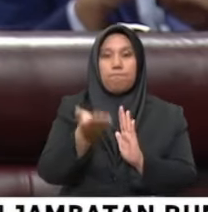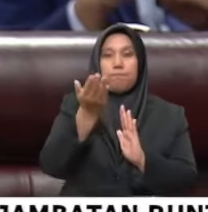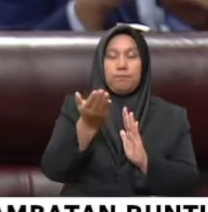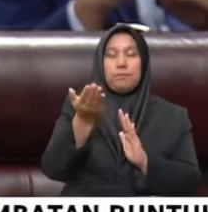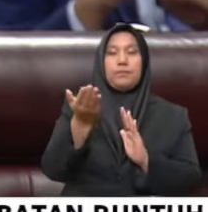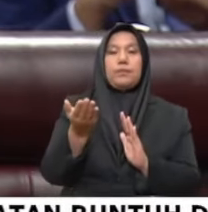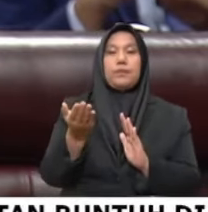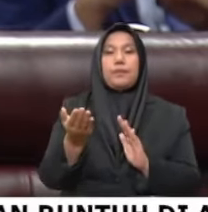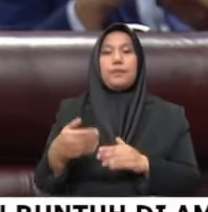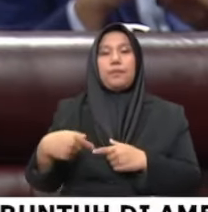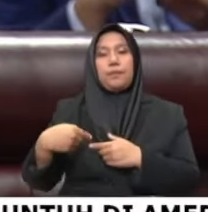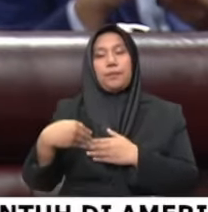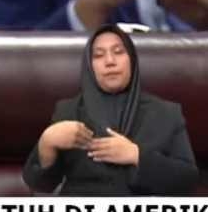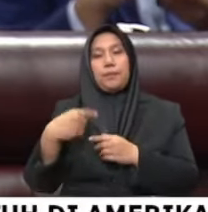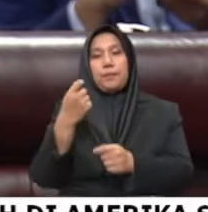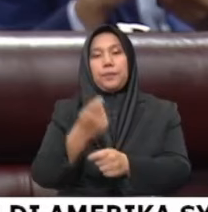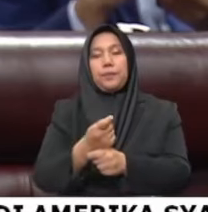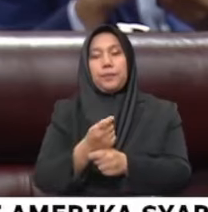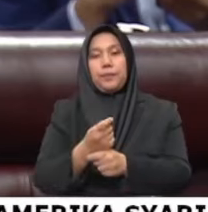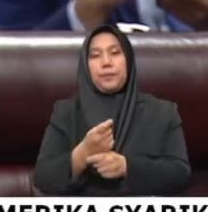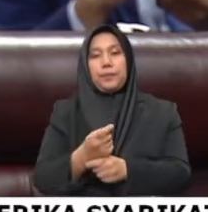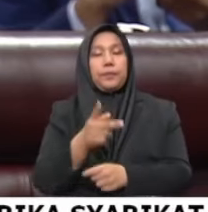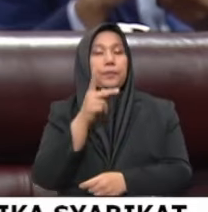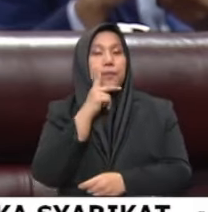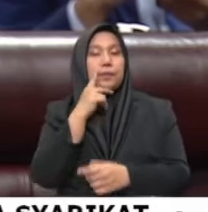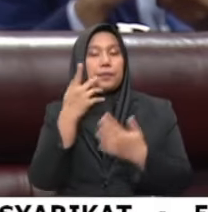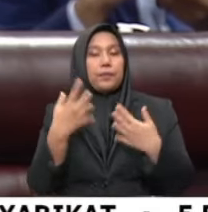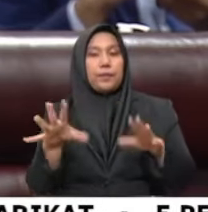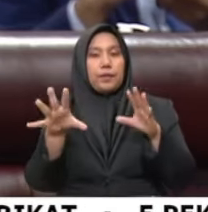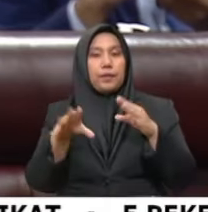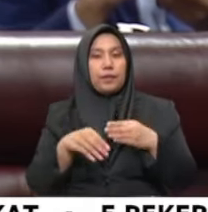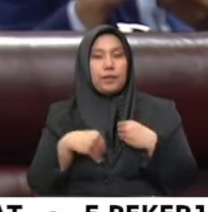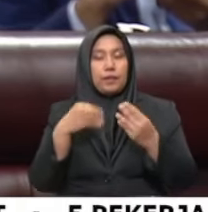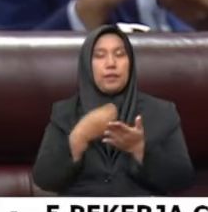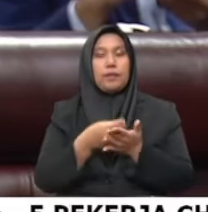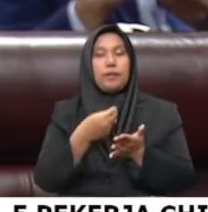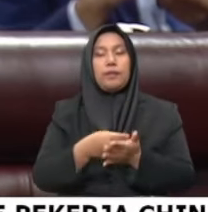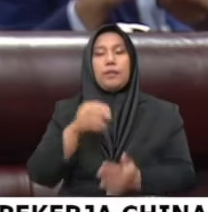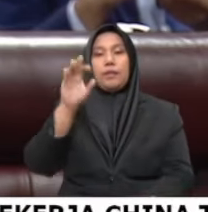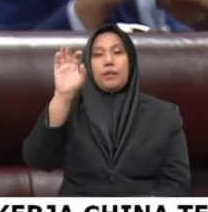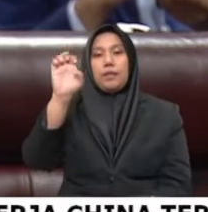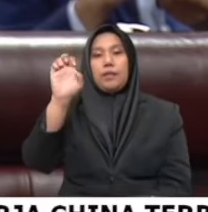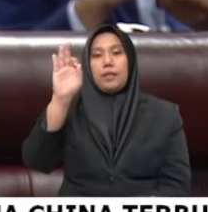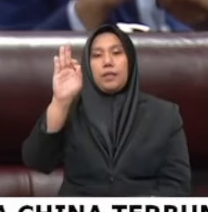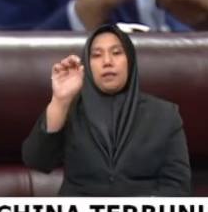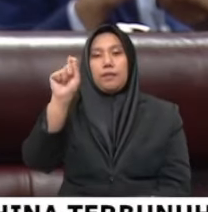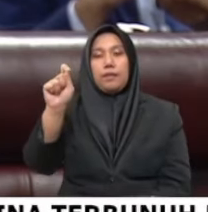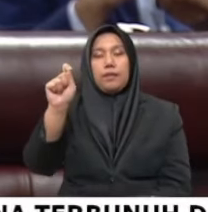konsisten. Dan untuk makluman, Kedah telah menerima peruntukan EFT sebanyak